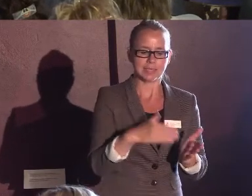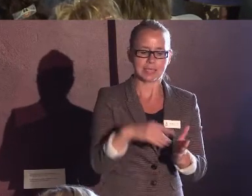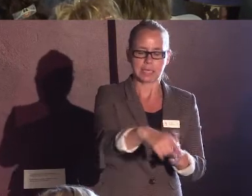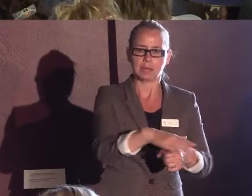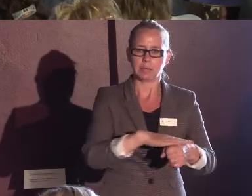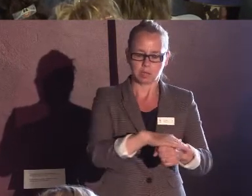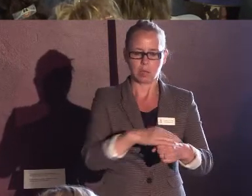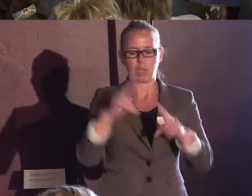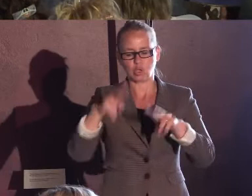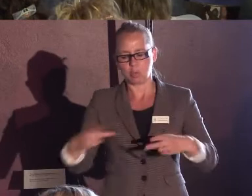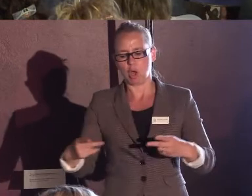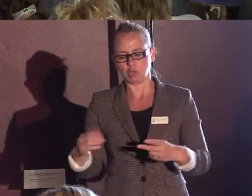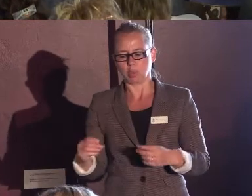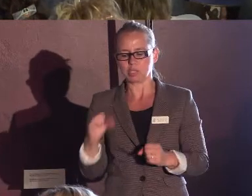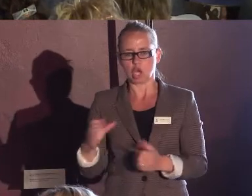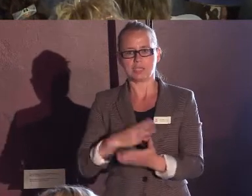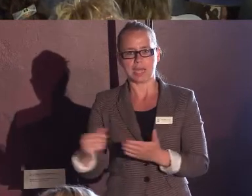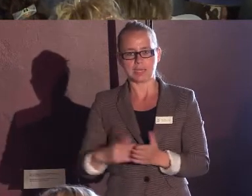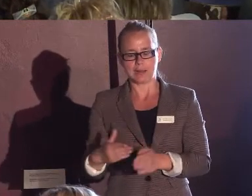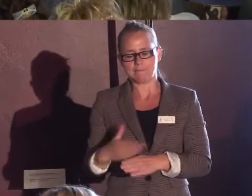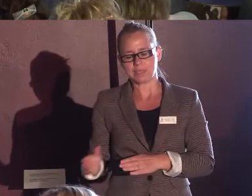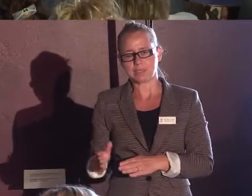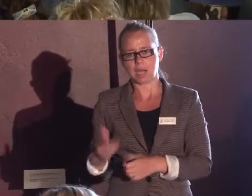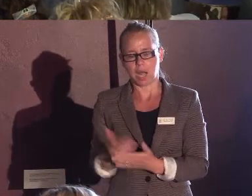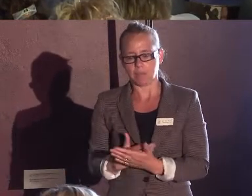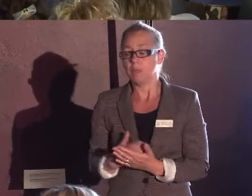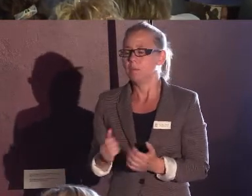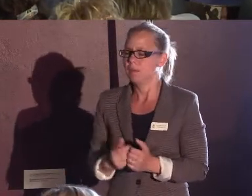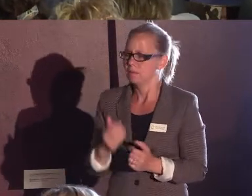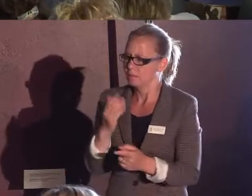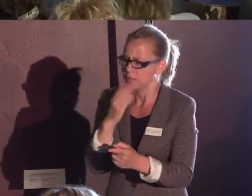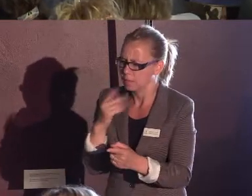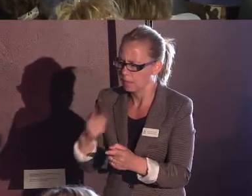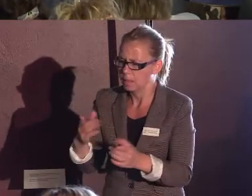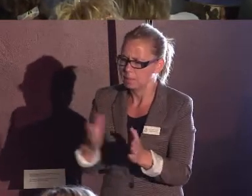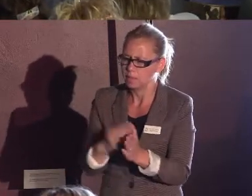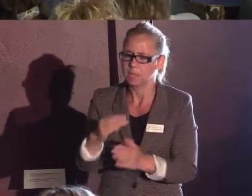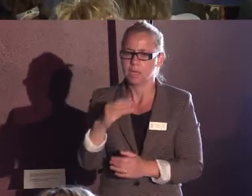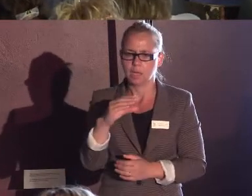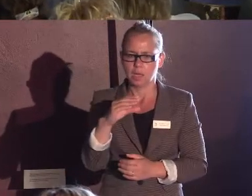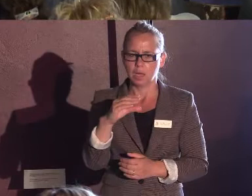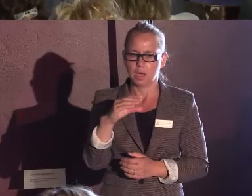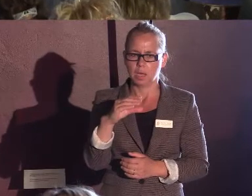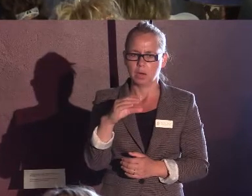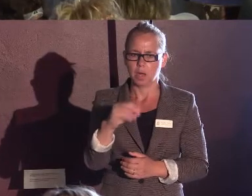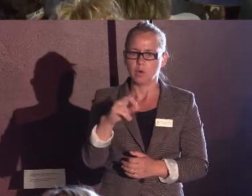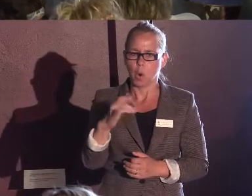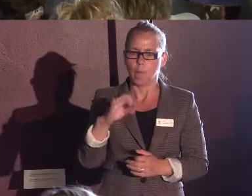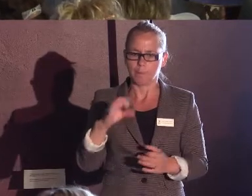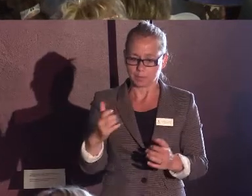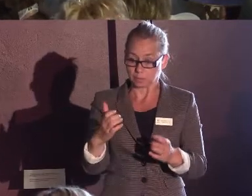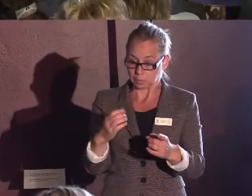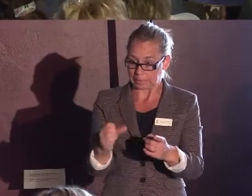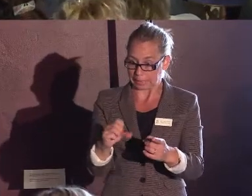spel normalt sett får i den västerländska världen. Vilka var det som var med i det här Europe Game Jam? Det var en blandning